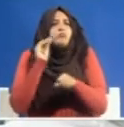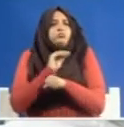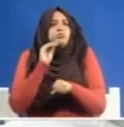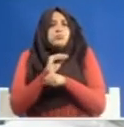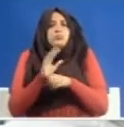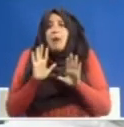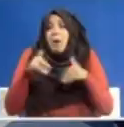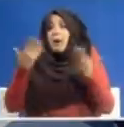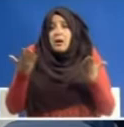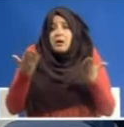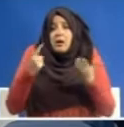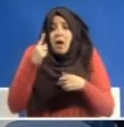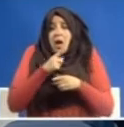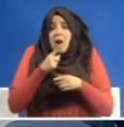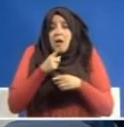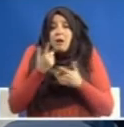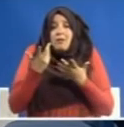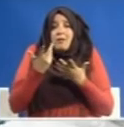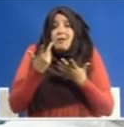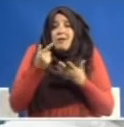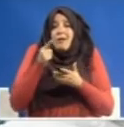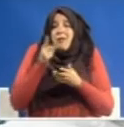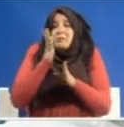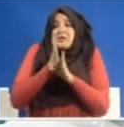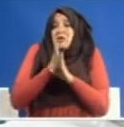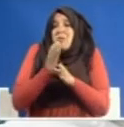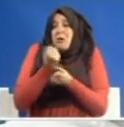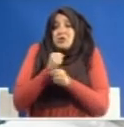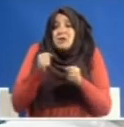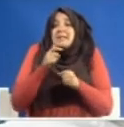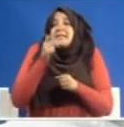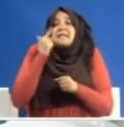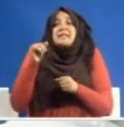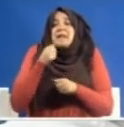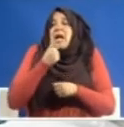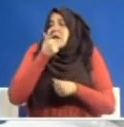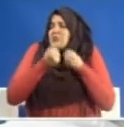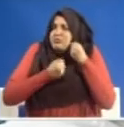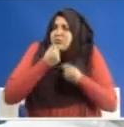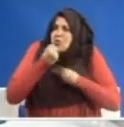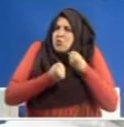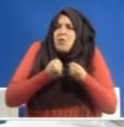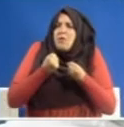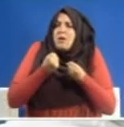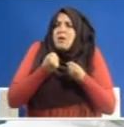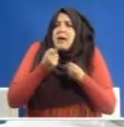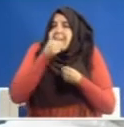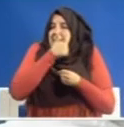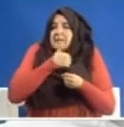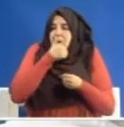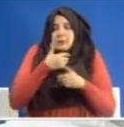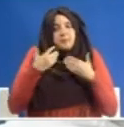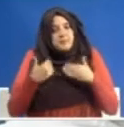ضرر المعنوي متحقق. إذا كان صبرت الله يبارك هناك نساء اللي عندهم أزواجهم يروحوا